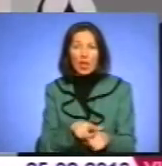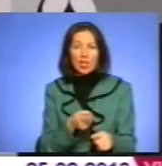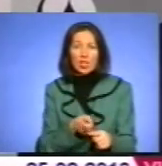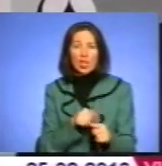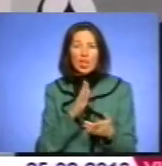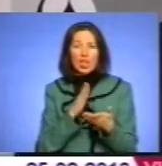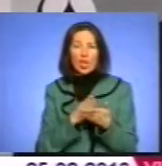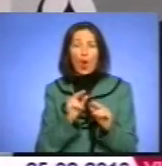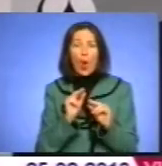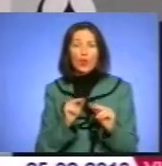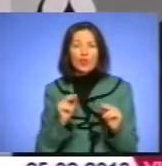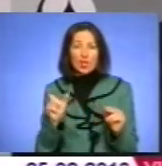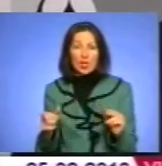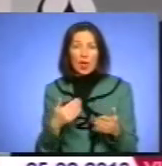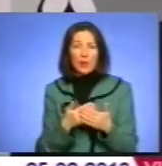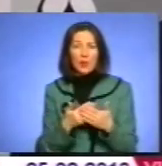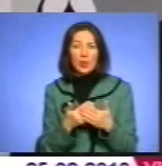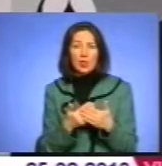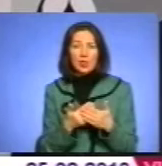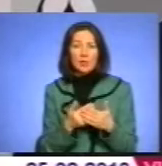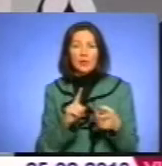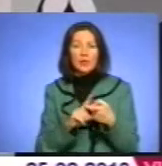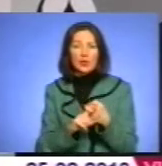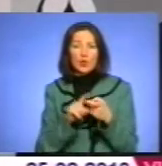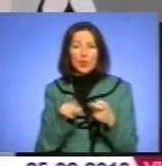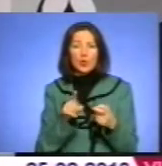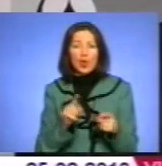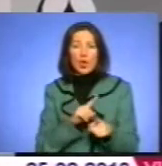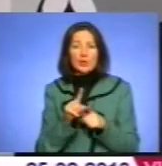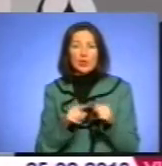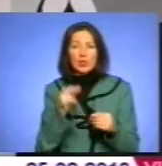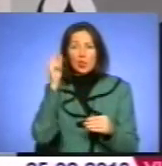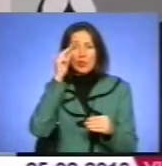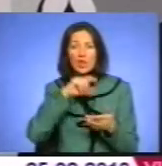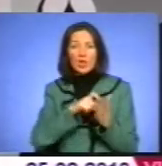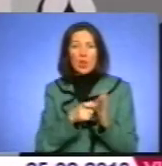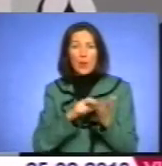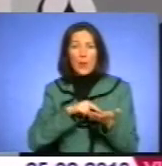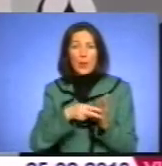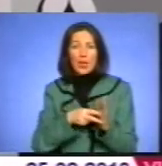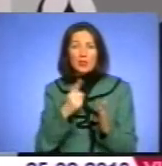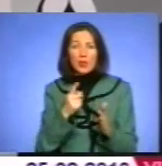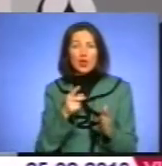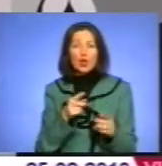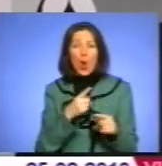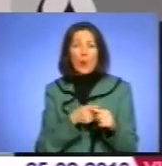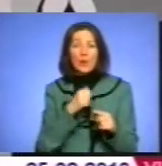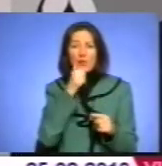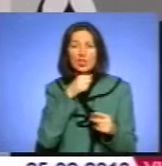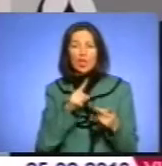у вчителя, наприклад, в зв'язку з тим, що змінюється навчальний план з першого півріччя на друге півріччя, чи,